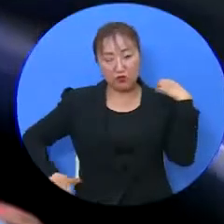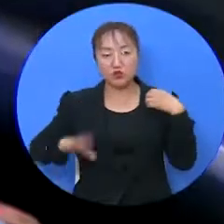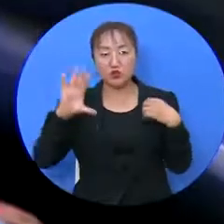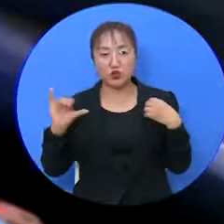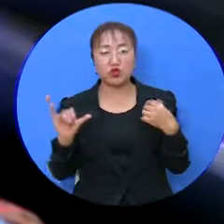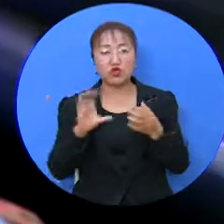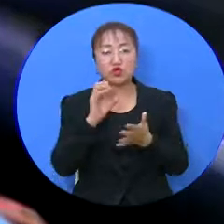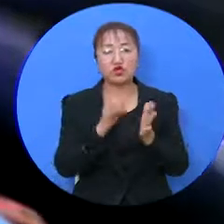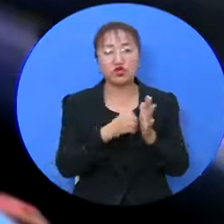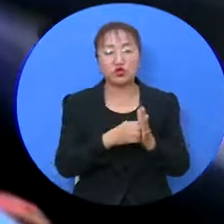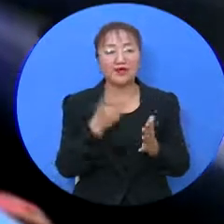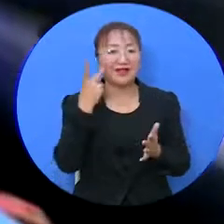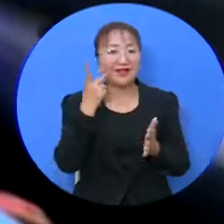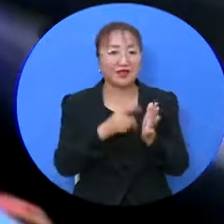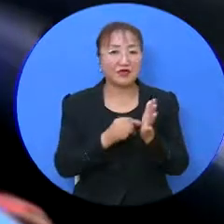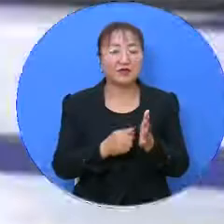хэрэглээрэй.